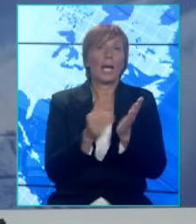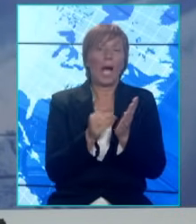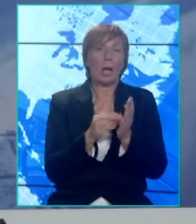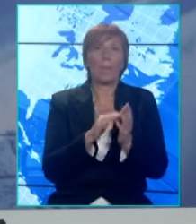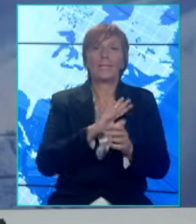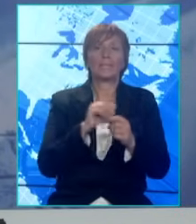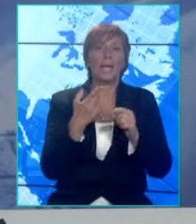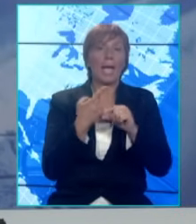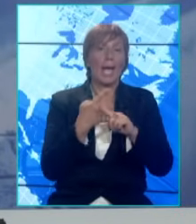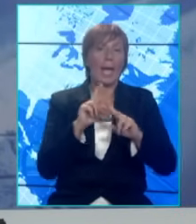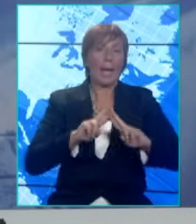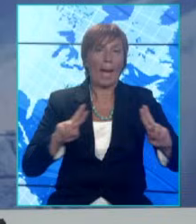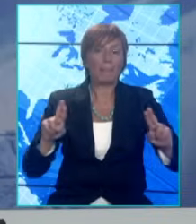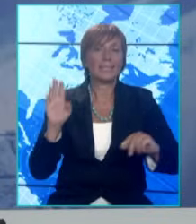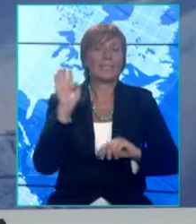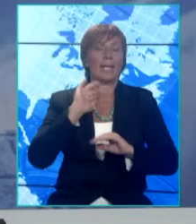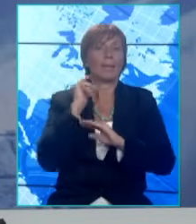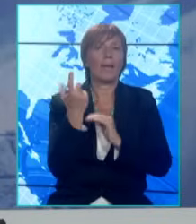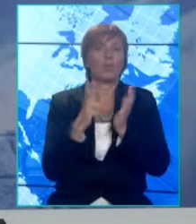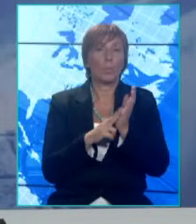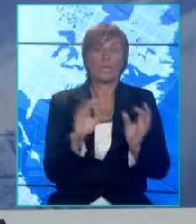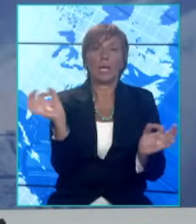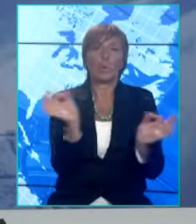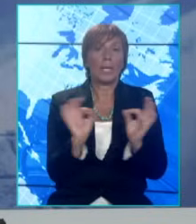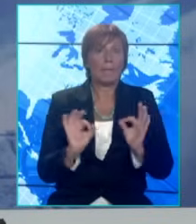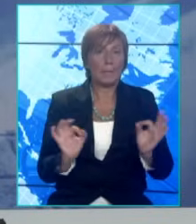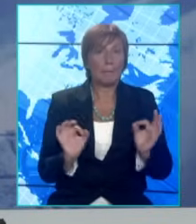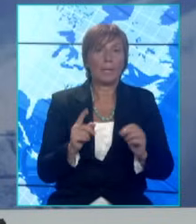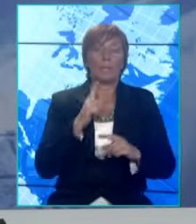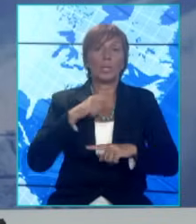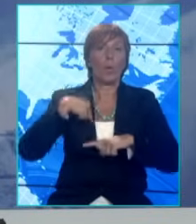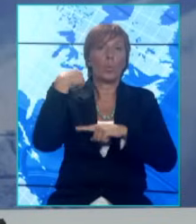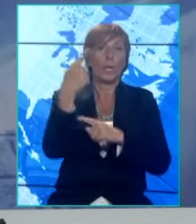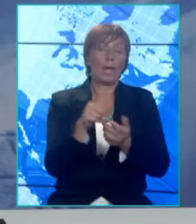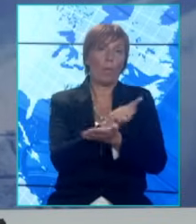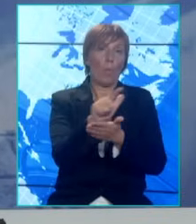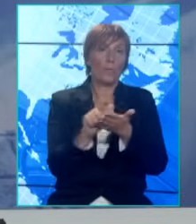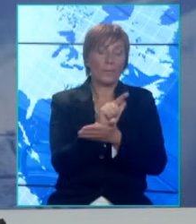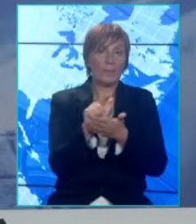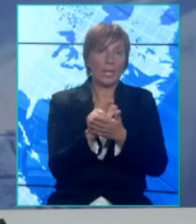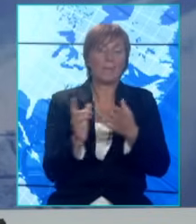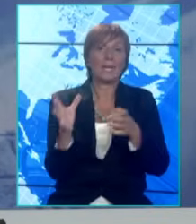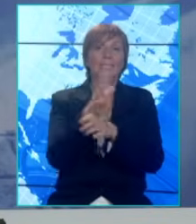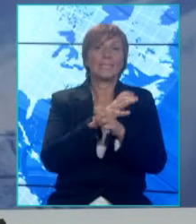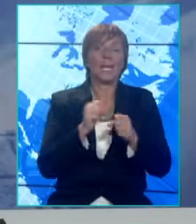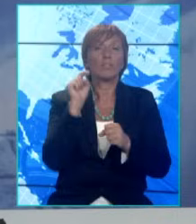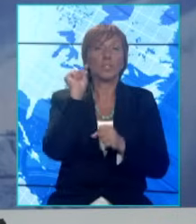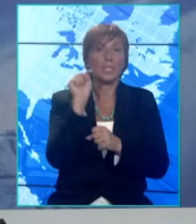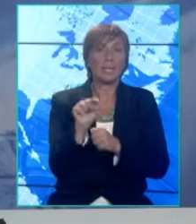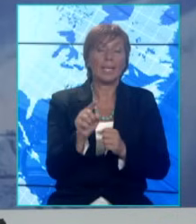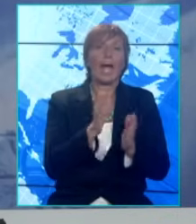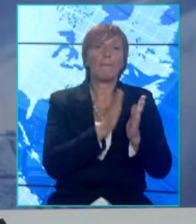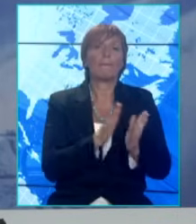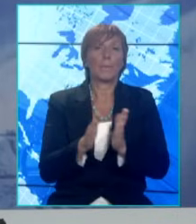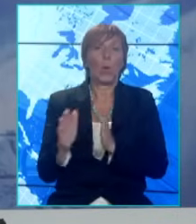apsorpcijski kapacitet Europske unije pripremio da u nekom doglednom vremenu završi se taj